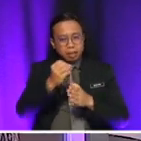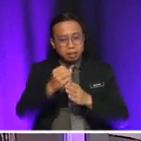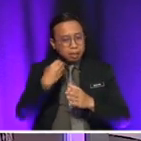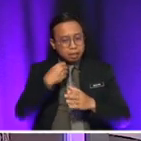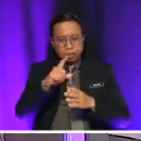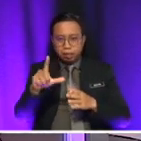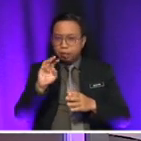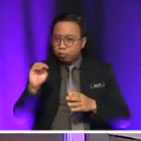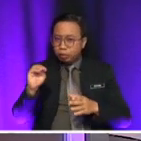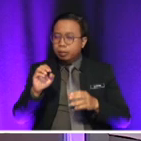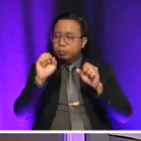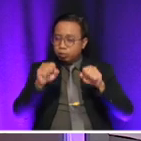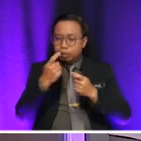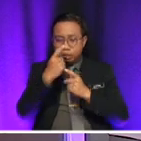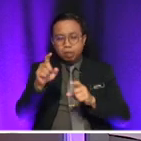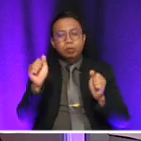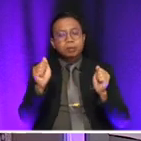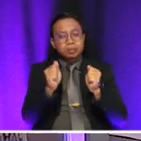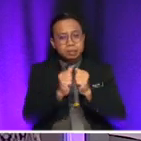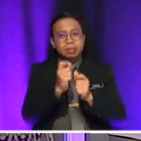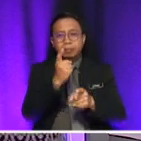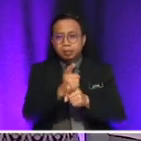yang menjawab soalnya dengan bagus